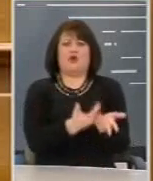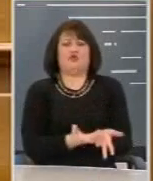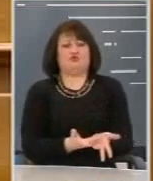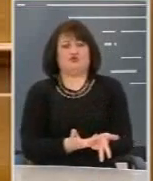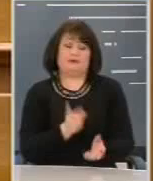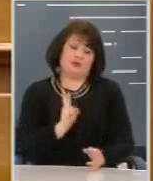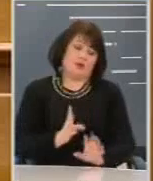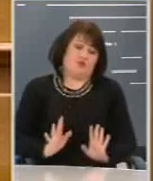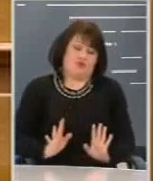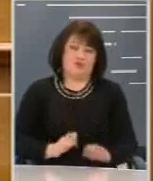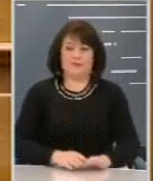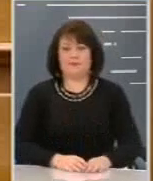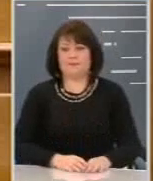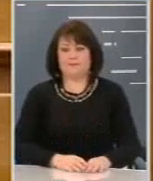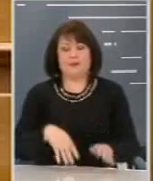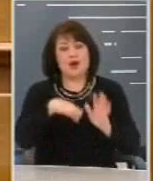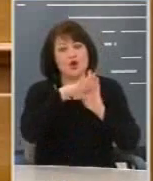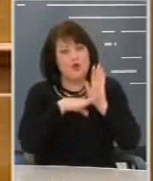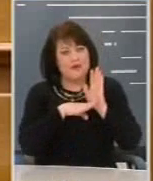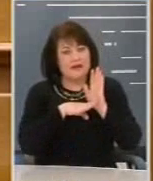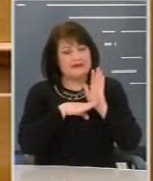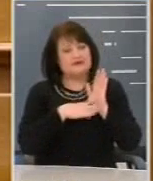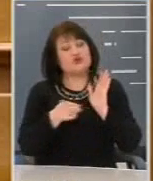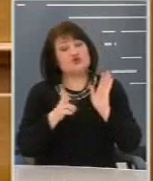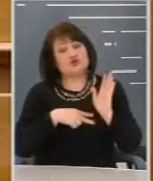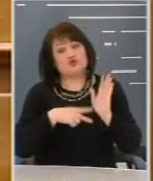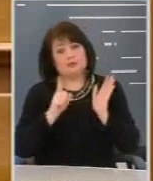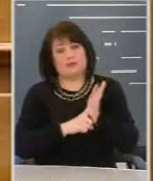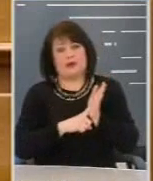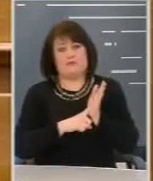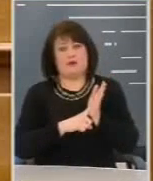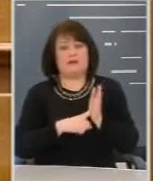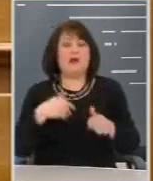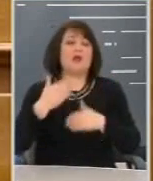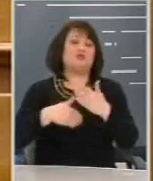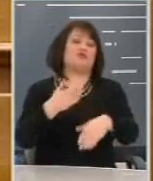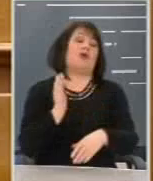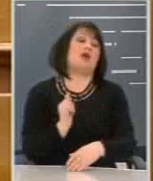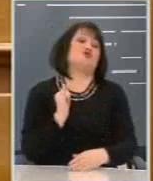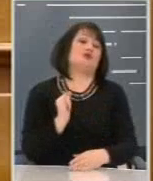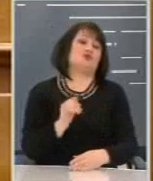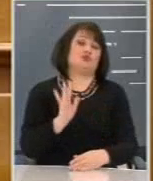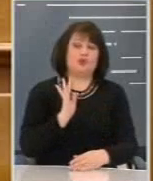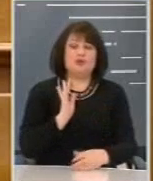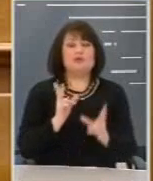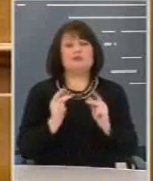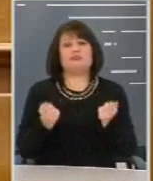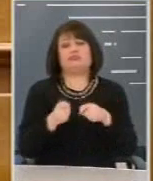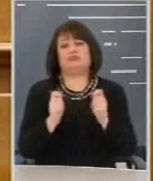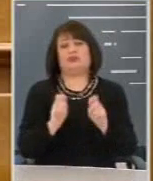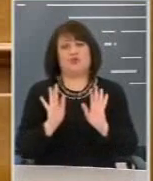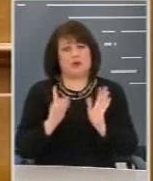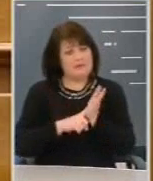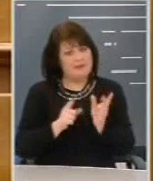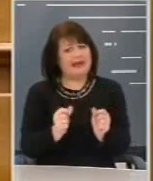προκύπτει, όπως προβλέπει ο κώδικας δεοντολογίας και θα το στηρίξουμε όλοι. Αλλά να γίνει προσπάθεια, να μην το αφήνουμε στο δεν συζητάω τίποτα. Και